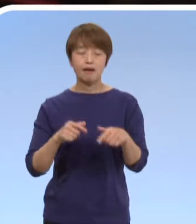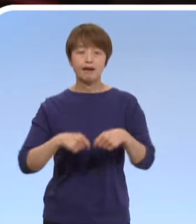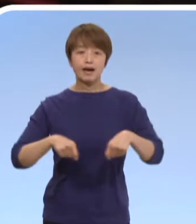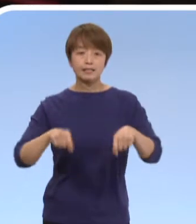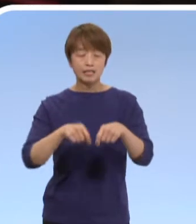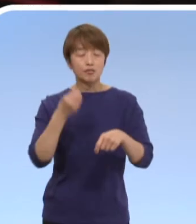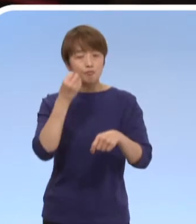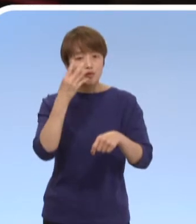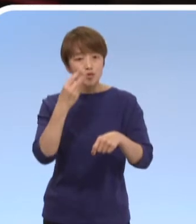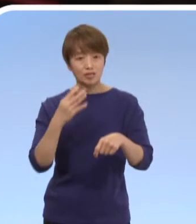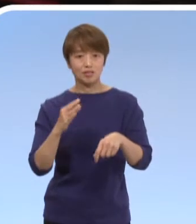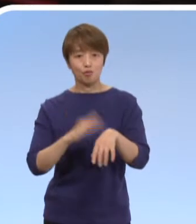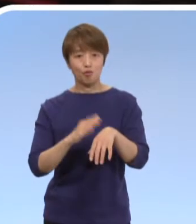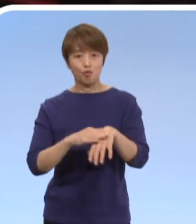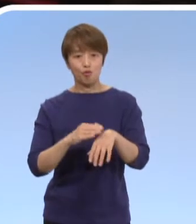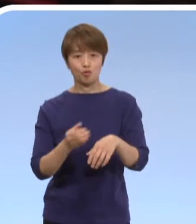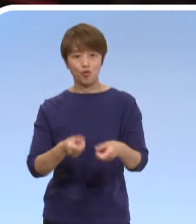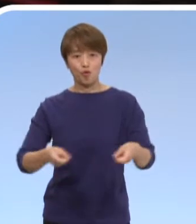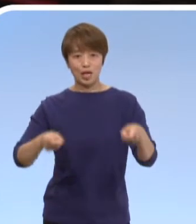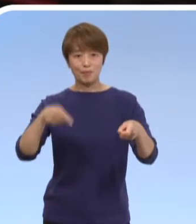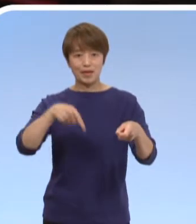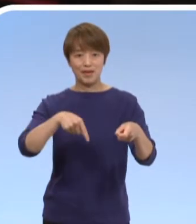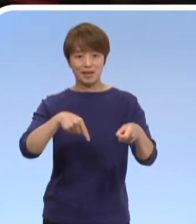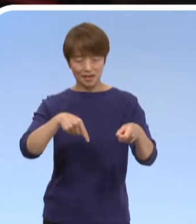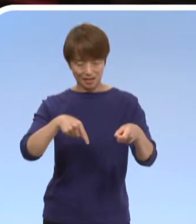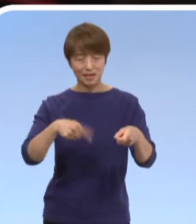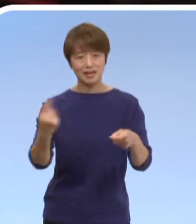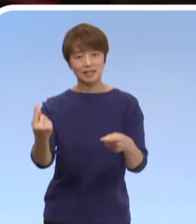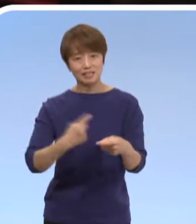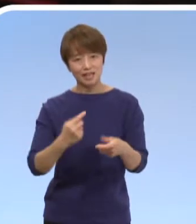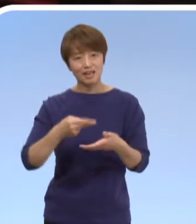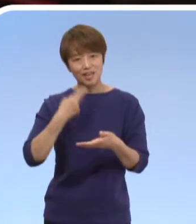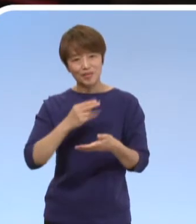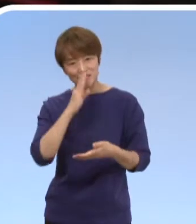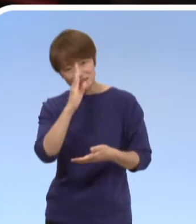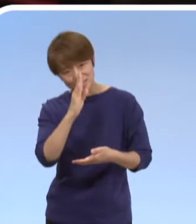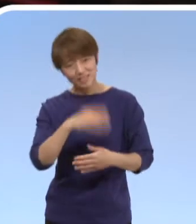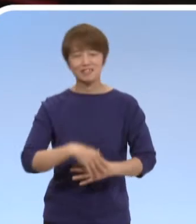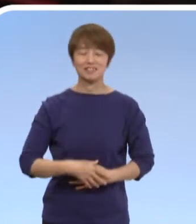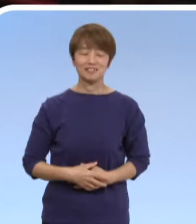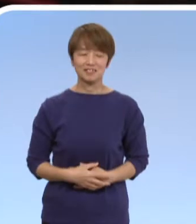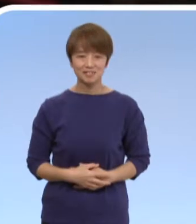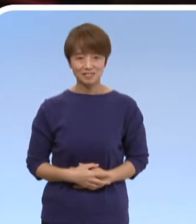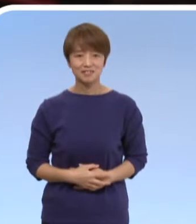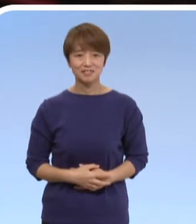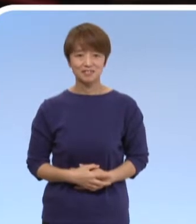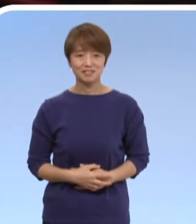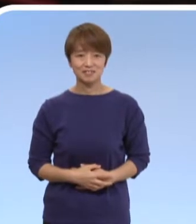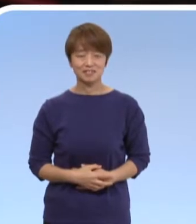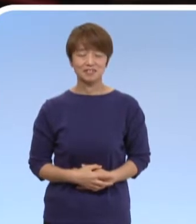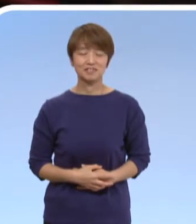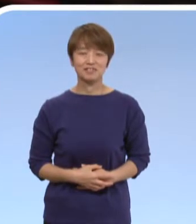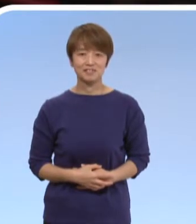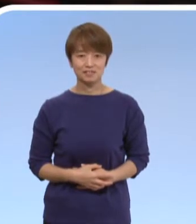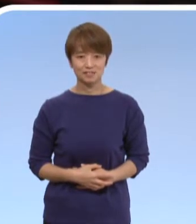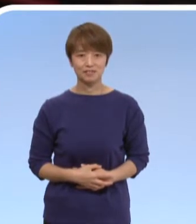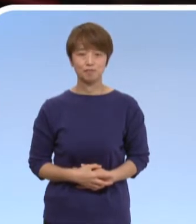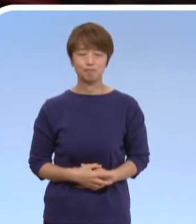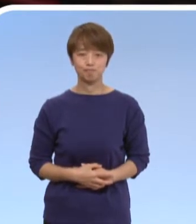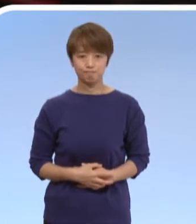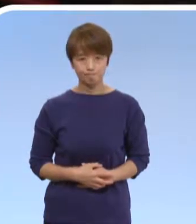では非常に珍しい酒粕仕立てのお鍋ですのでぜひ当店にお越しいただいてお試しいただければと思います。